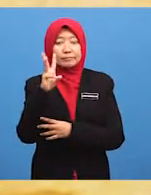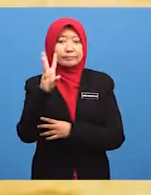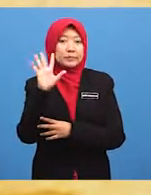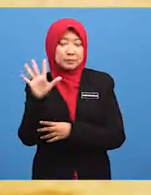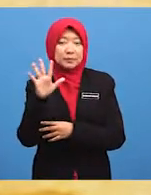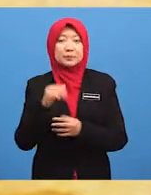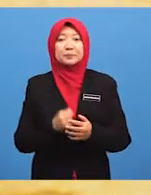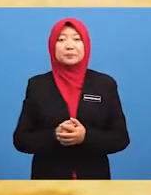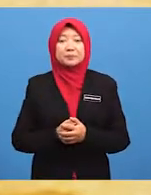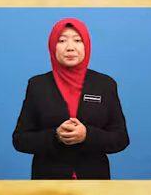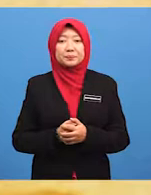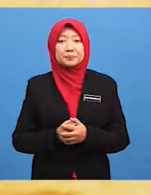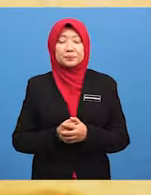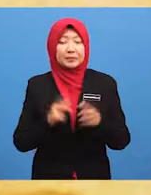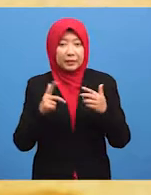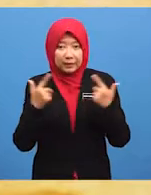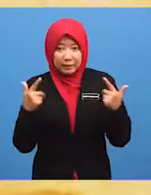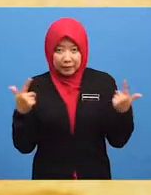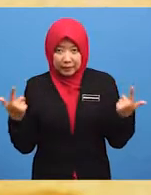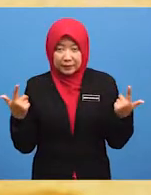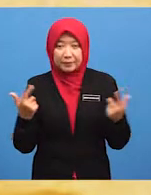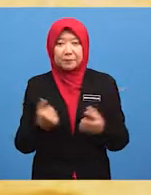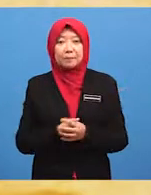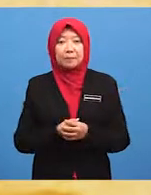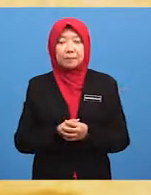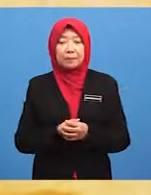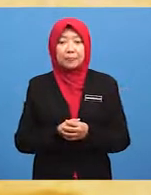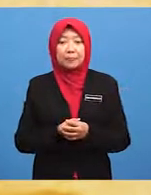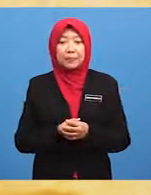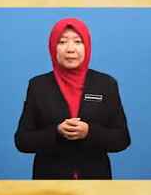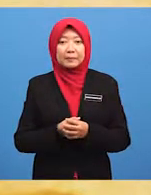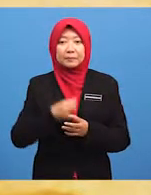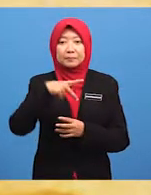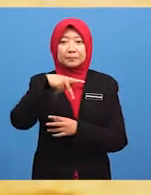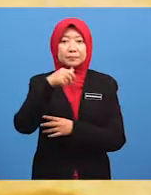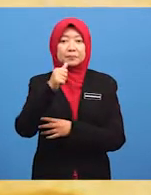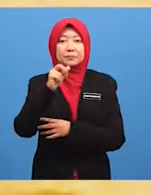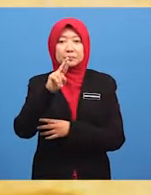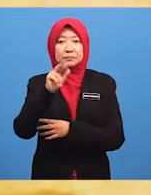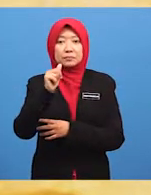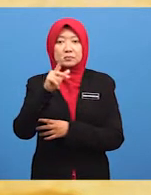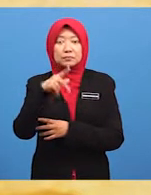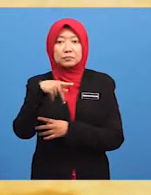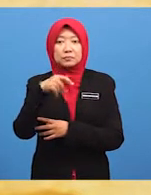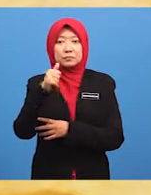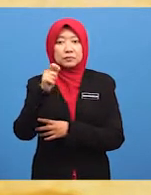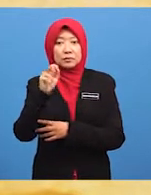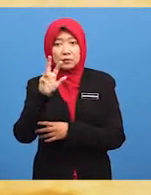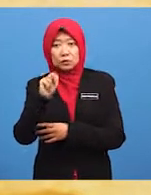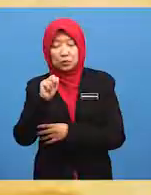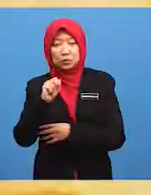1365. Antara karya lain yang terkenal ialah Pararaton dan Tantu